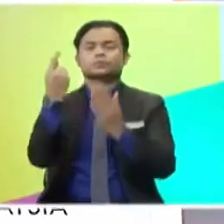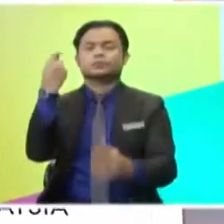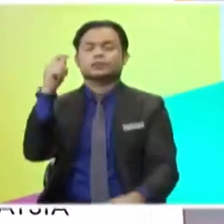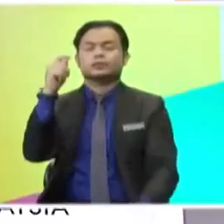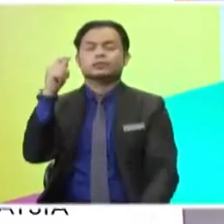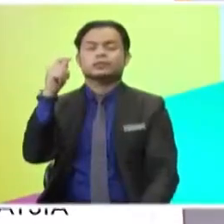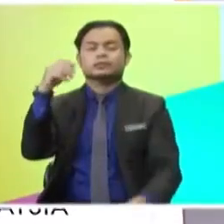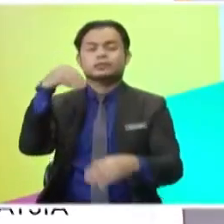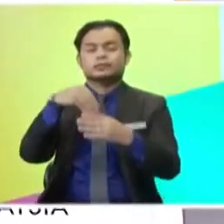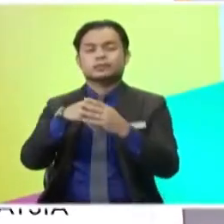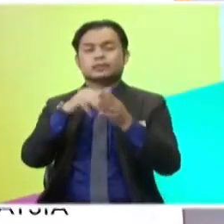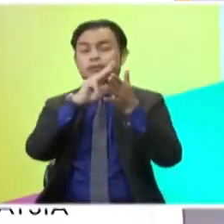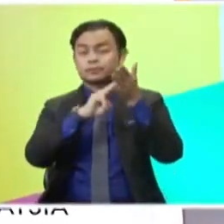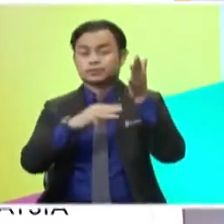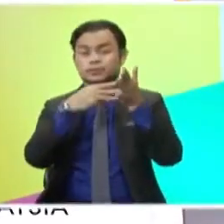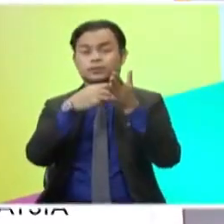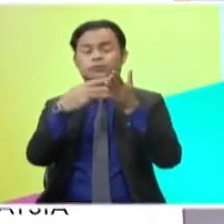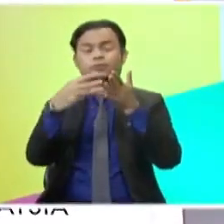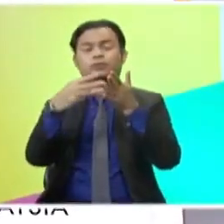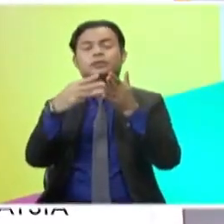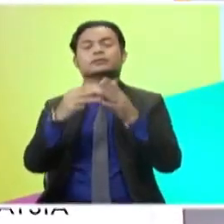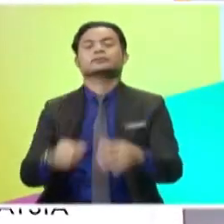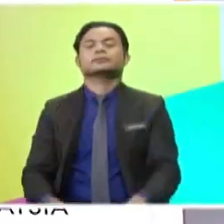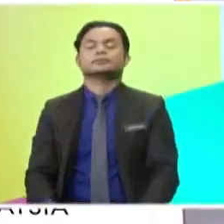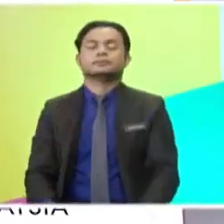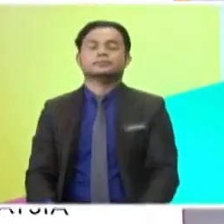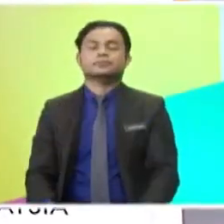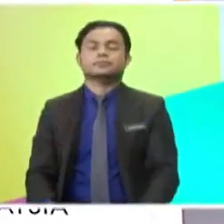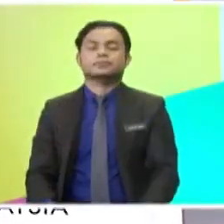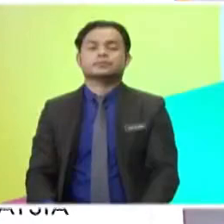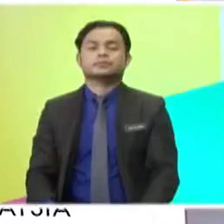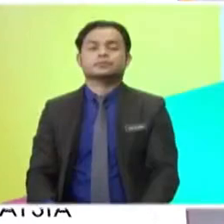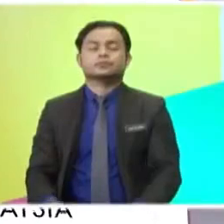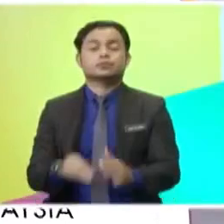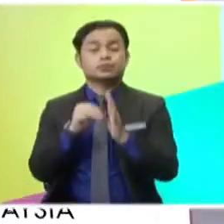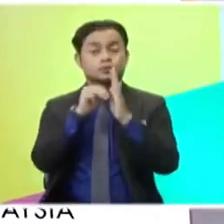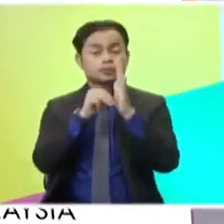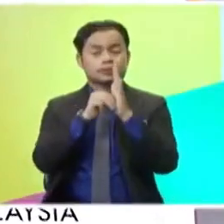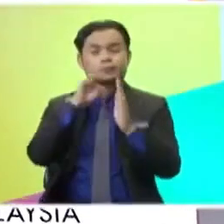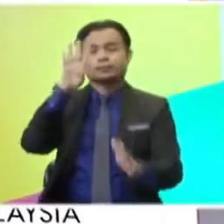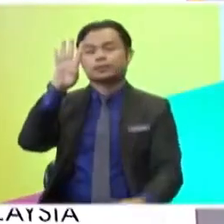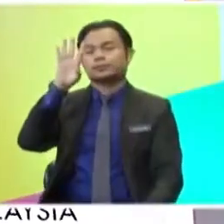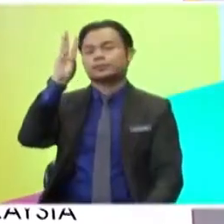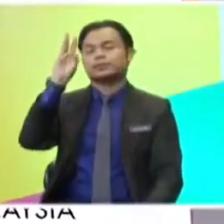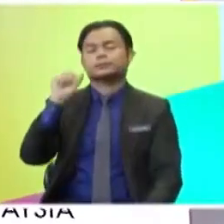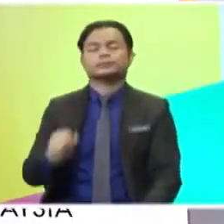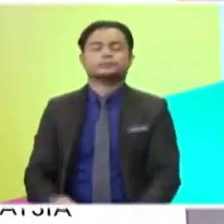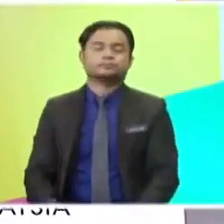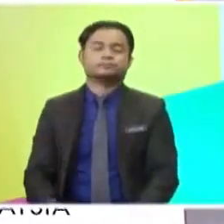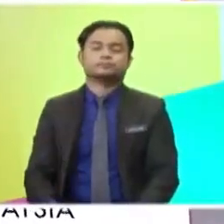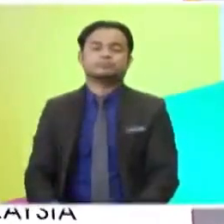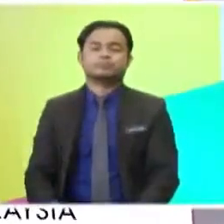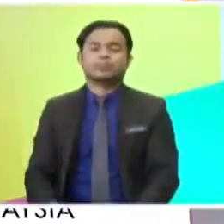3.1 ke 3.2? Saya tahu muka surat 46, ya, cikgu Liana katakan. 46, ya, betul. Dekat situ ada. Okey. Lengkap lagi. Lengkap,